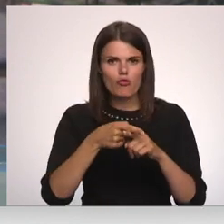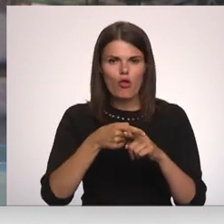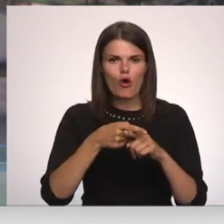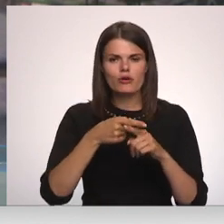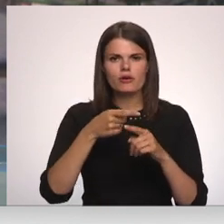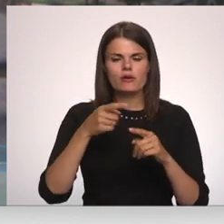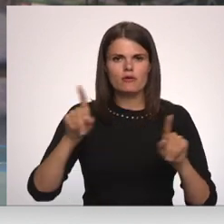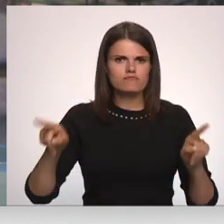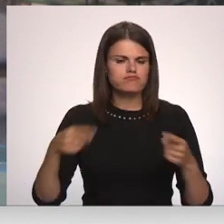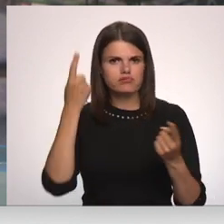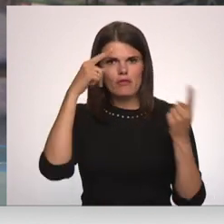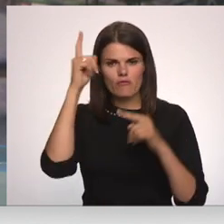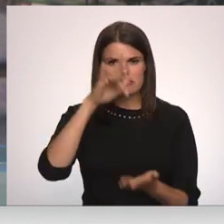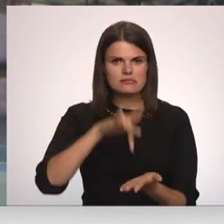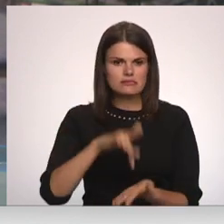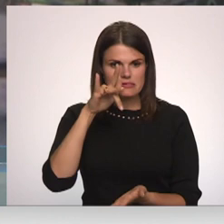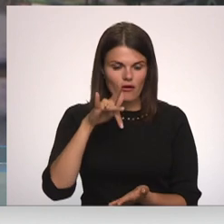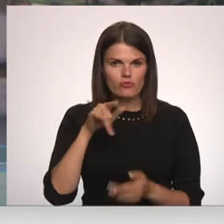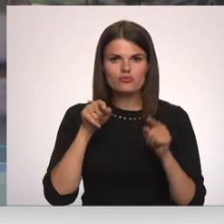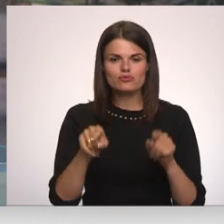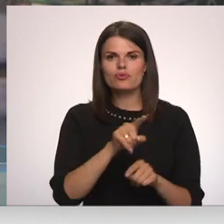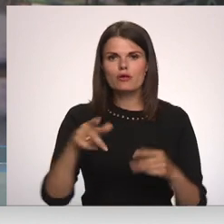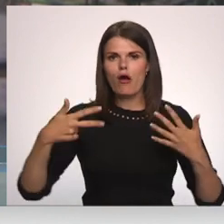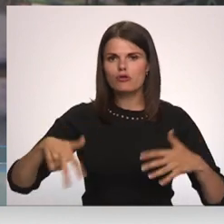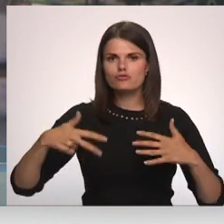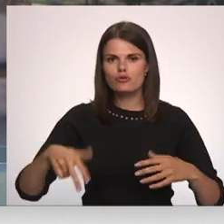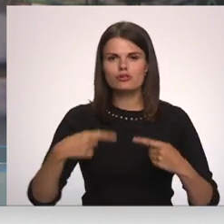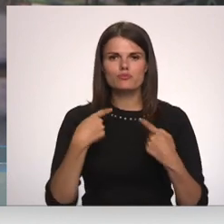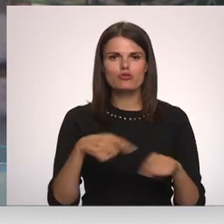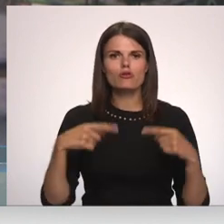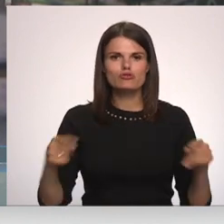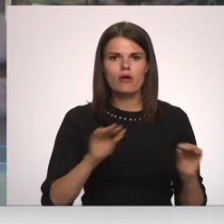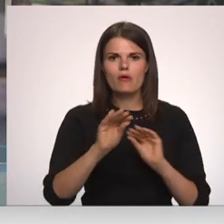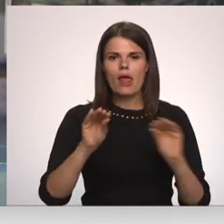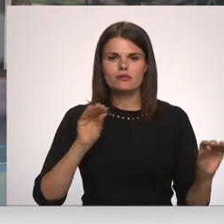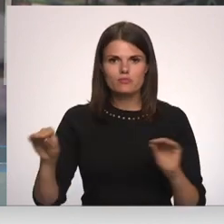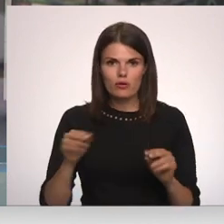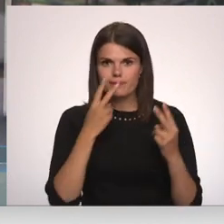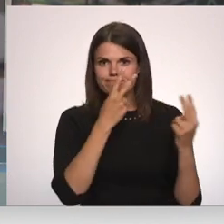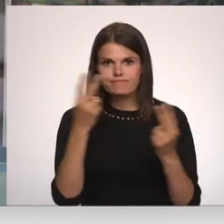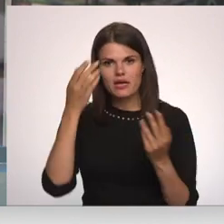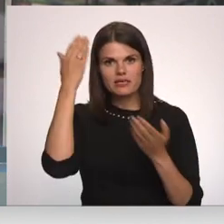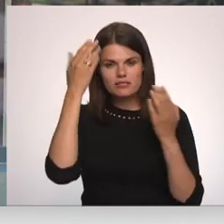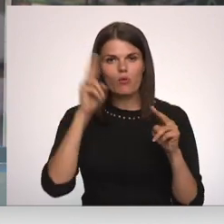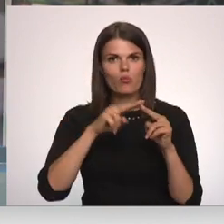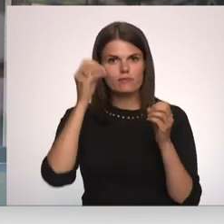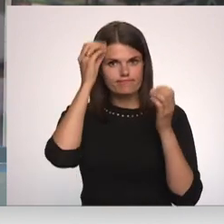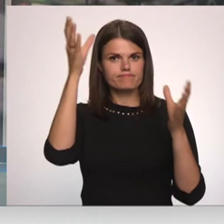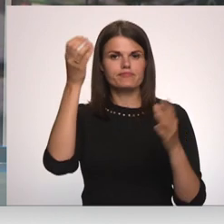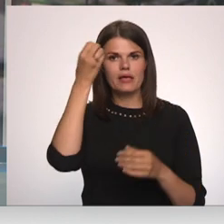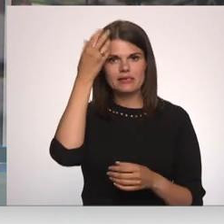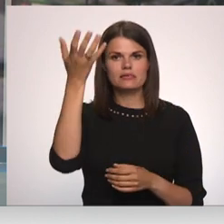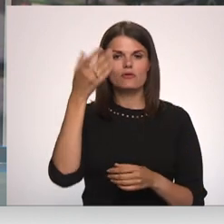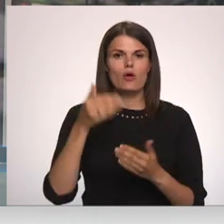un inovāciju centrā Vizijum ir vairāk nekā 80 eksponātu un simulatoru, kas ne tikai izklaidē, bet arī izglīto. Pirms tam